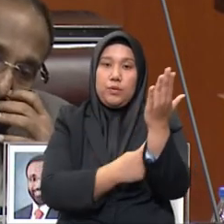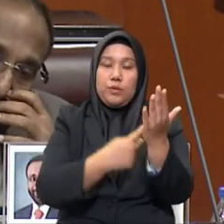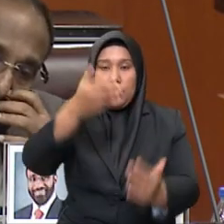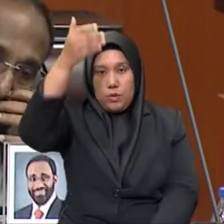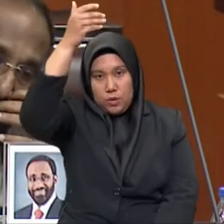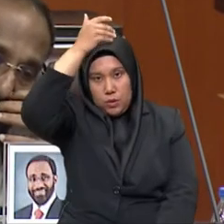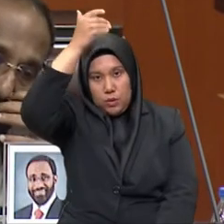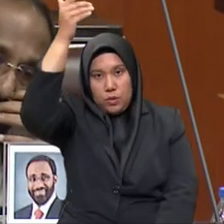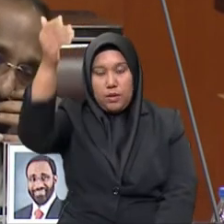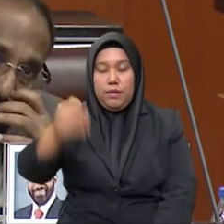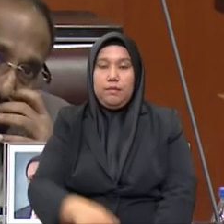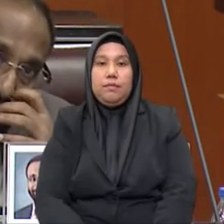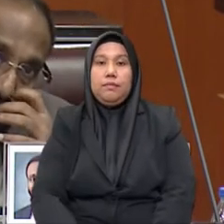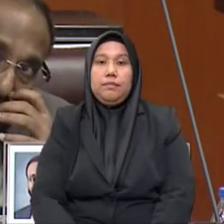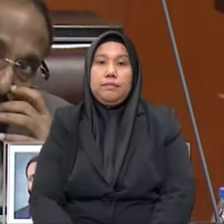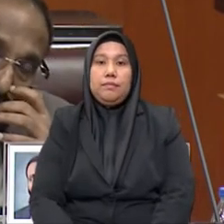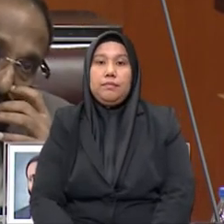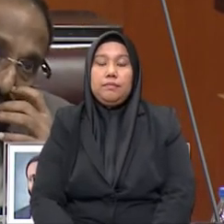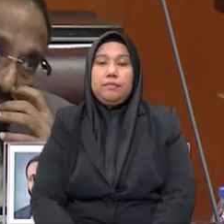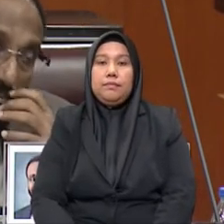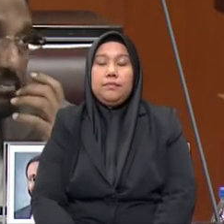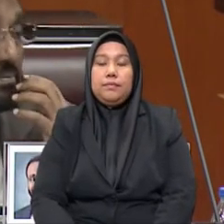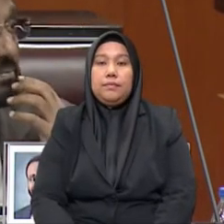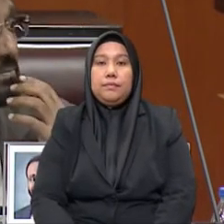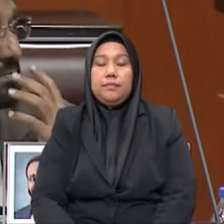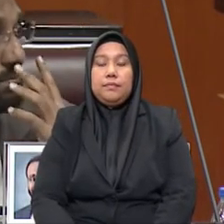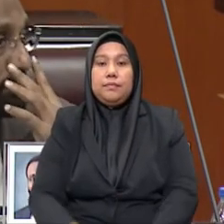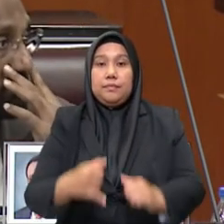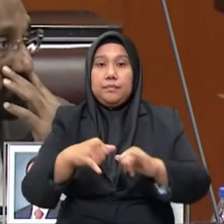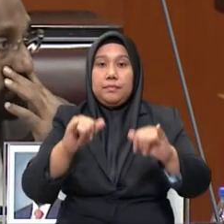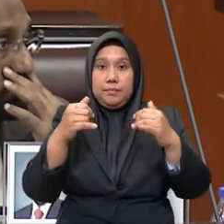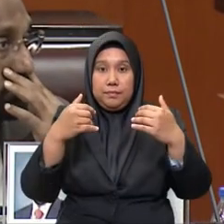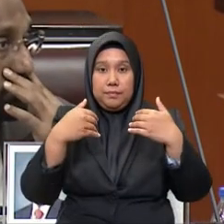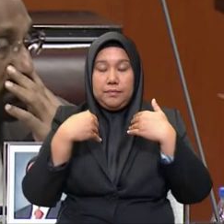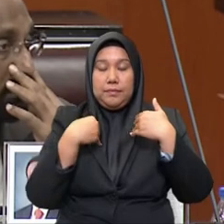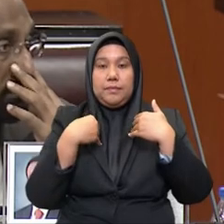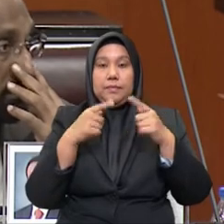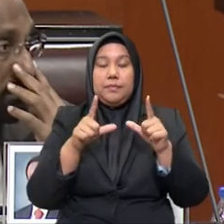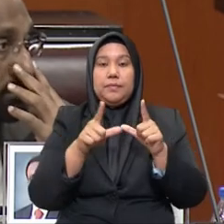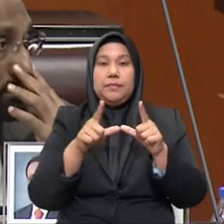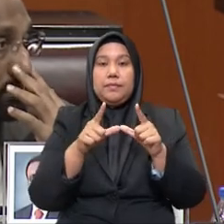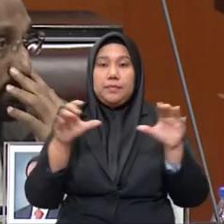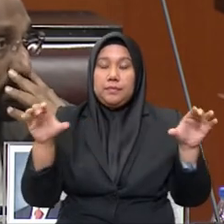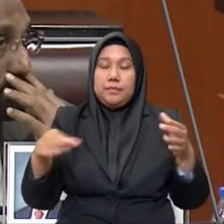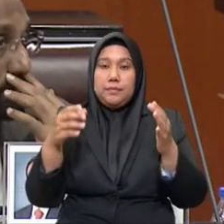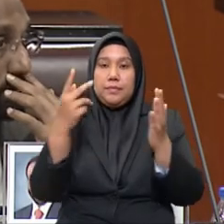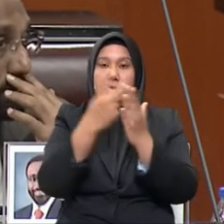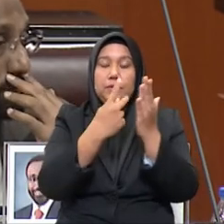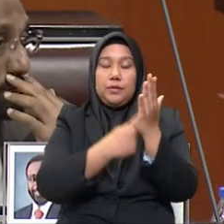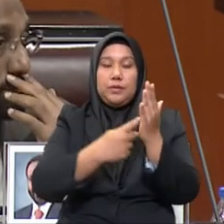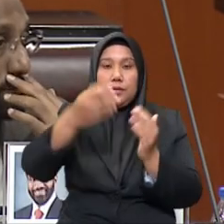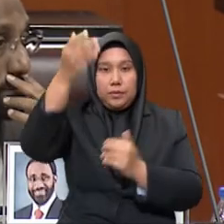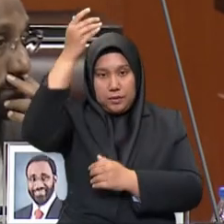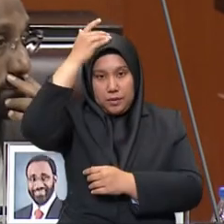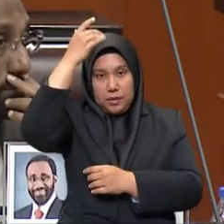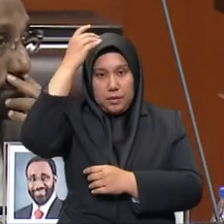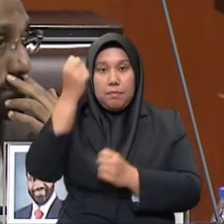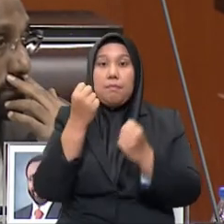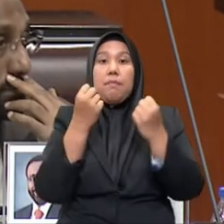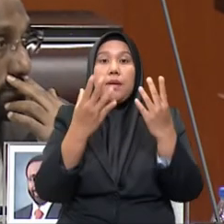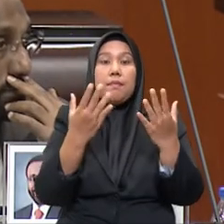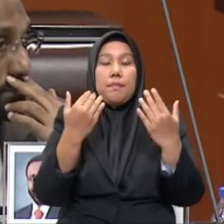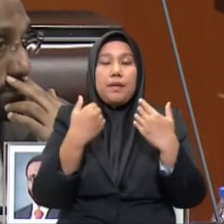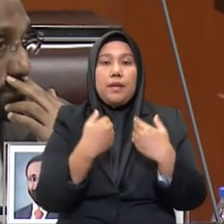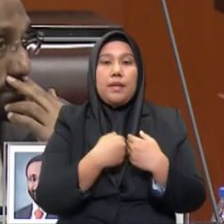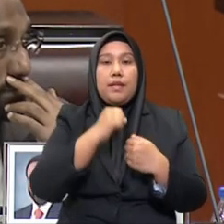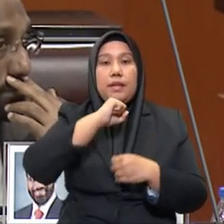jururawatan? Masih ada lisen menjalankan kursus ini dan berapa dari ini ada di Sarawak dan di Sabah? Terima